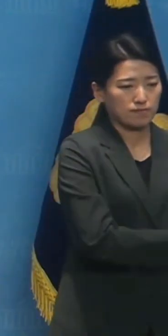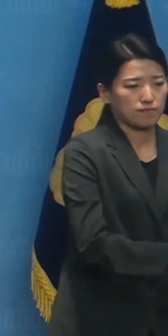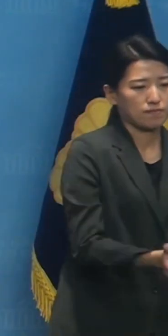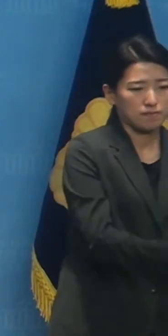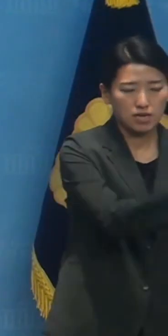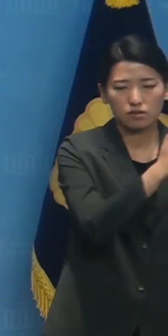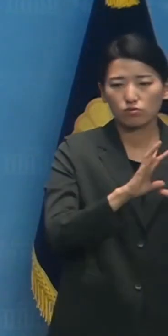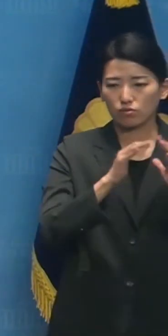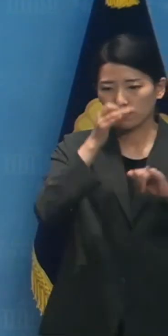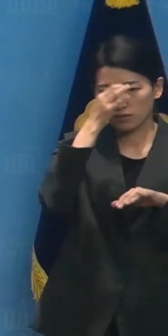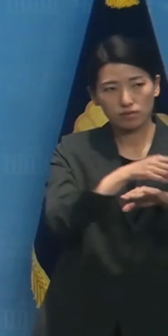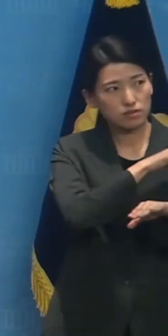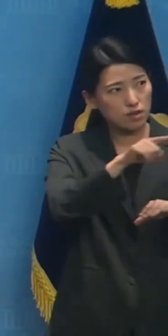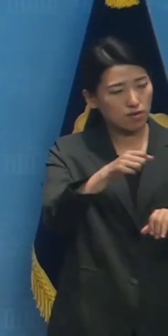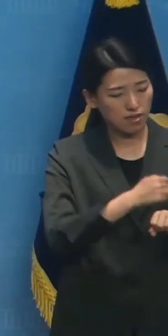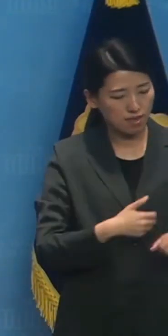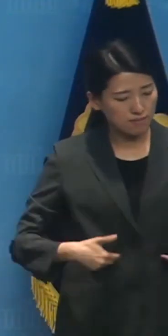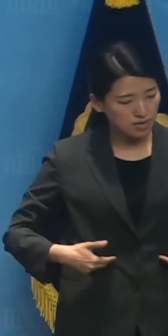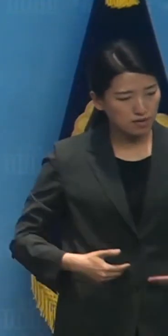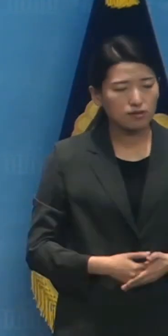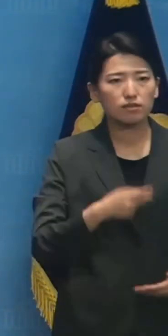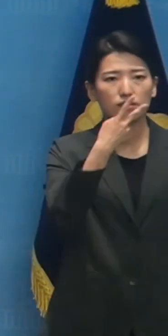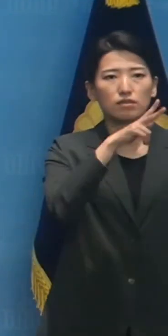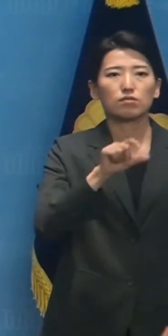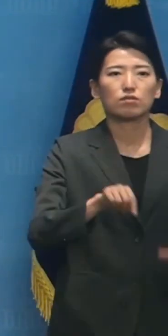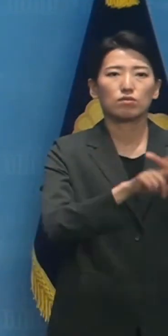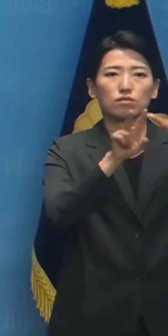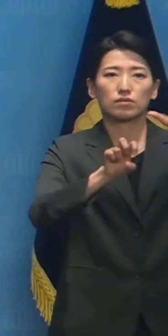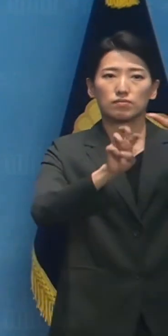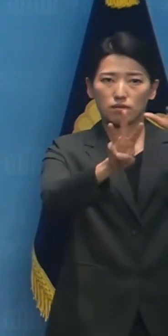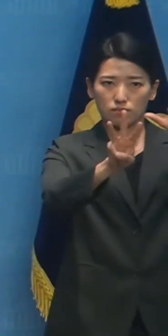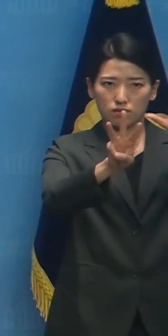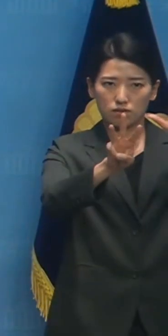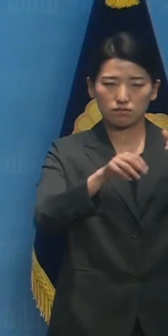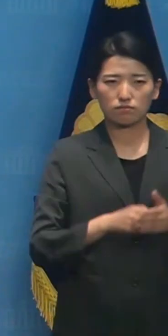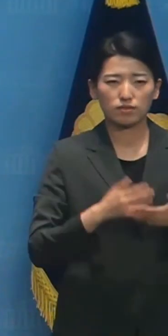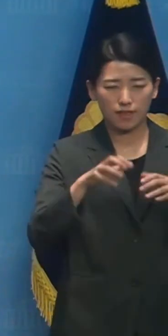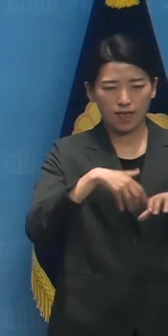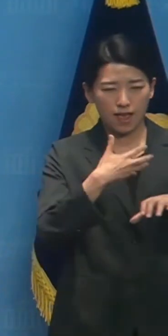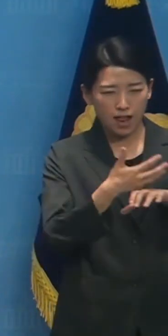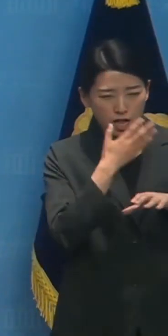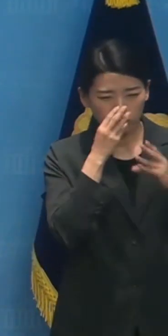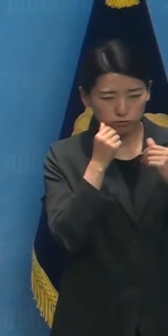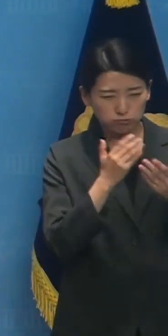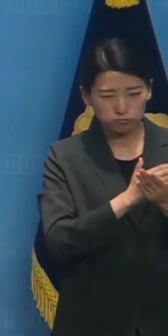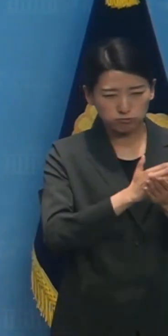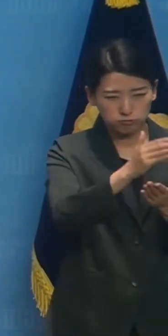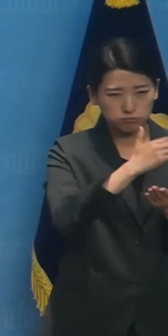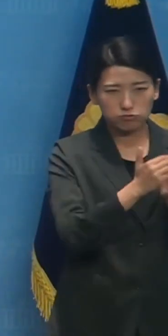앞에 사과하여야 합니다. 2015년 5월 23일 내란 잔당 대선 개입